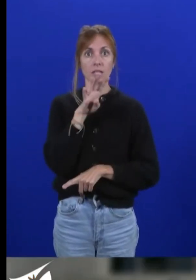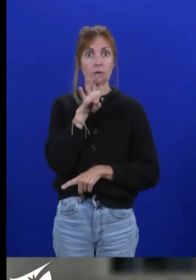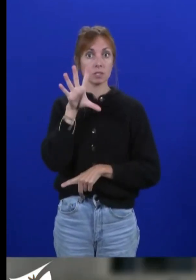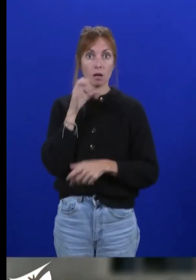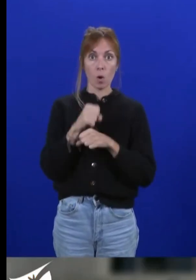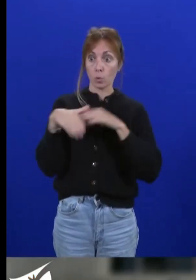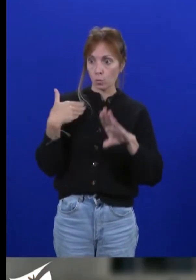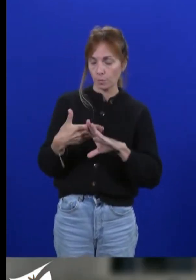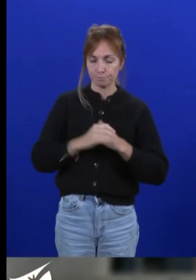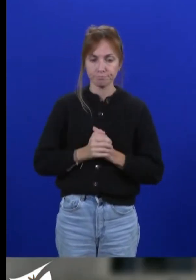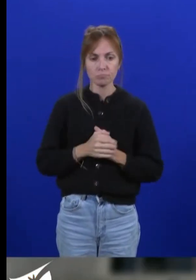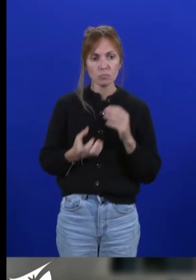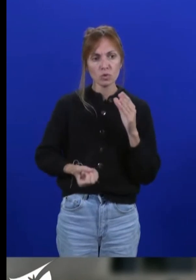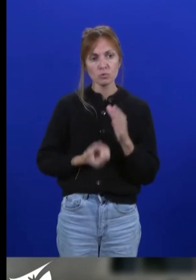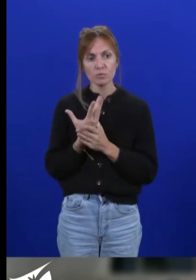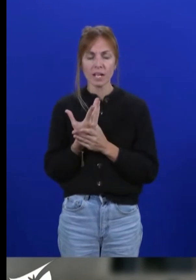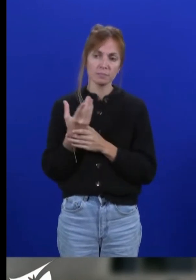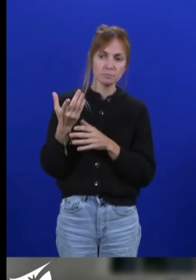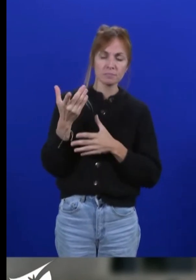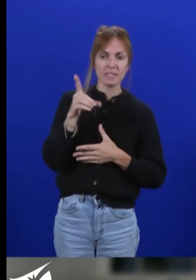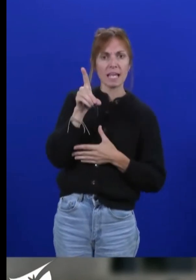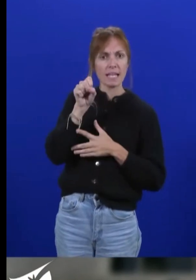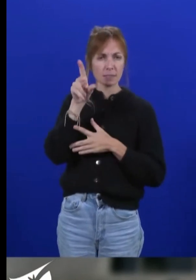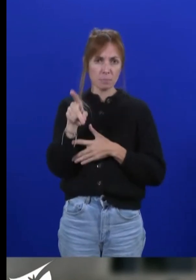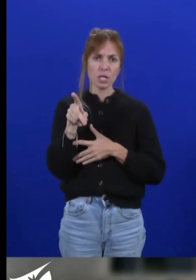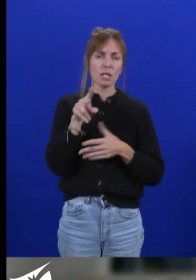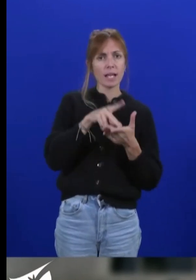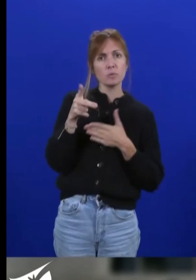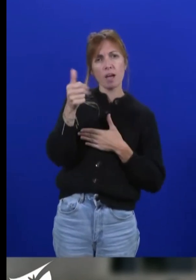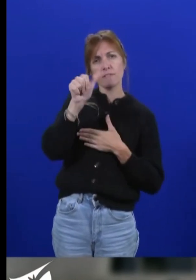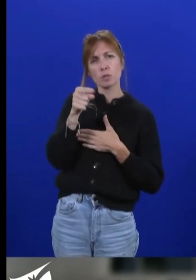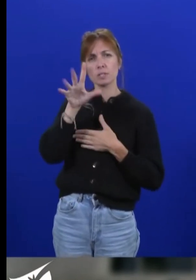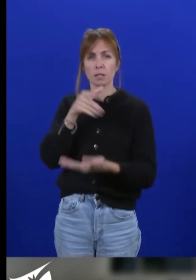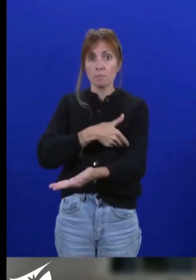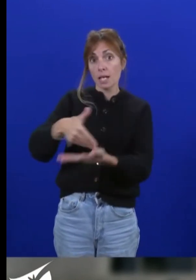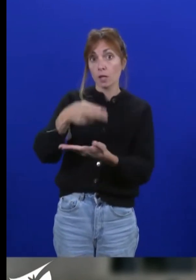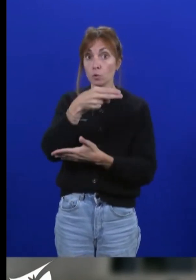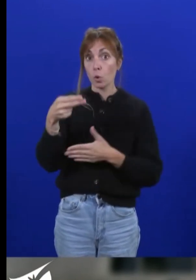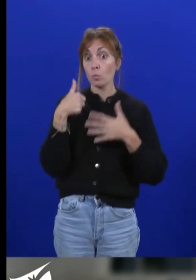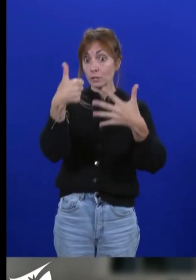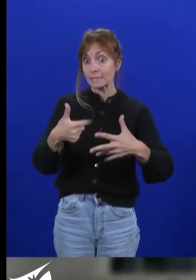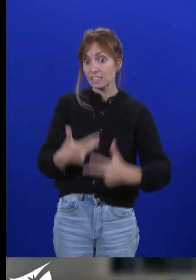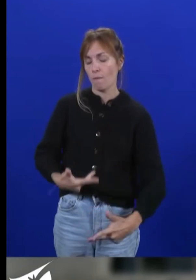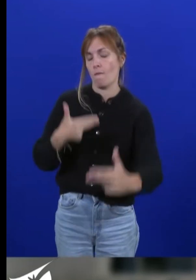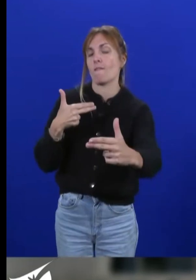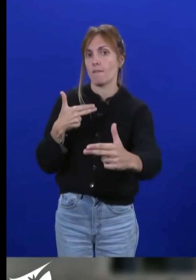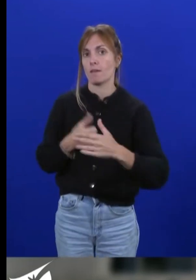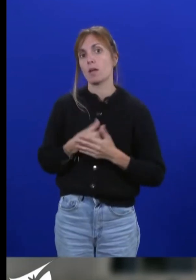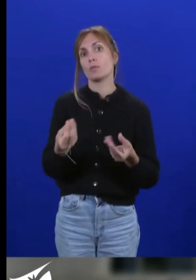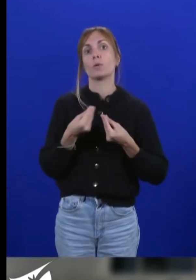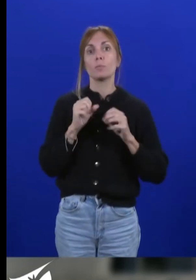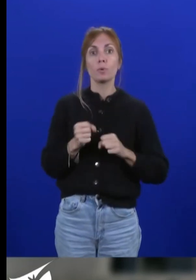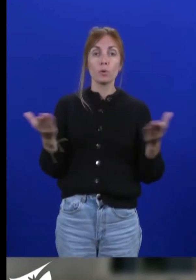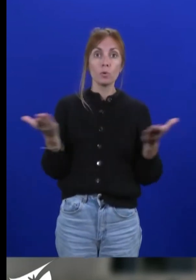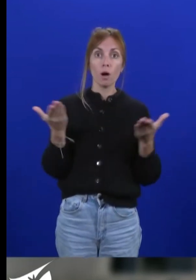ans. Cette nouvelle délégation de service public représente 1,5 milliard d'euros sur les 6 prochaines années. Elle permettra non